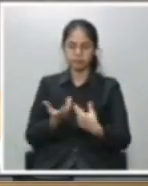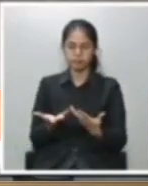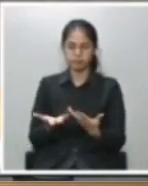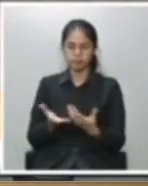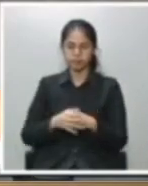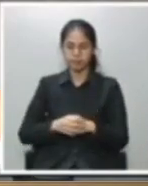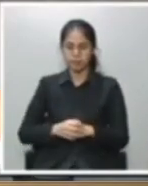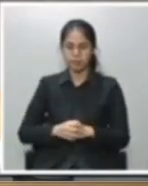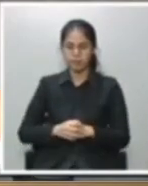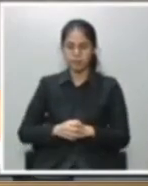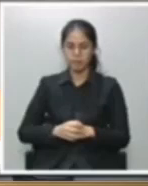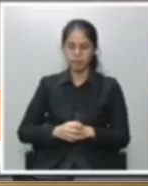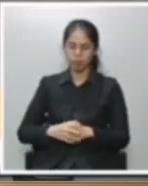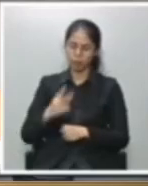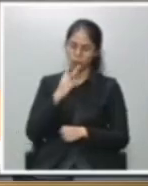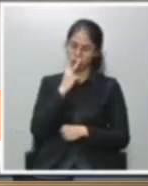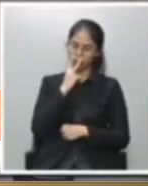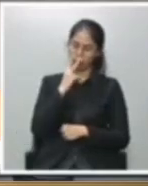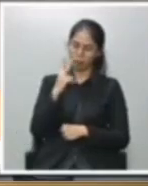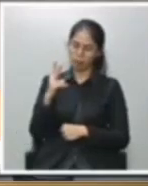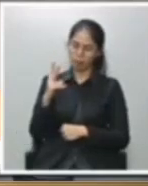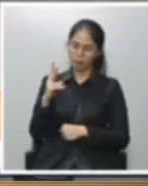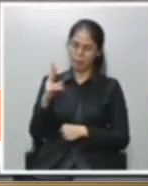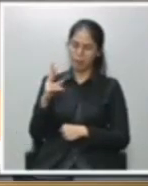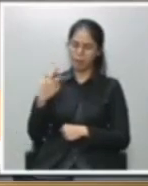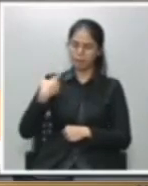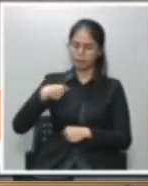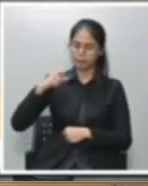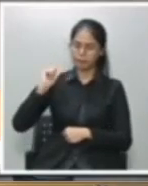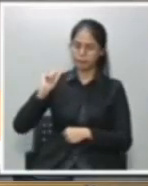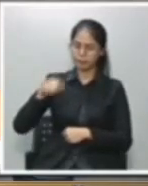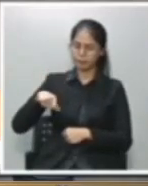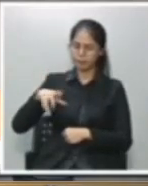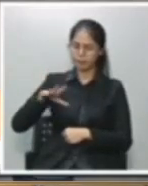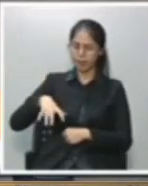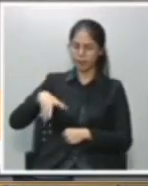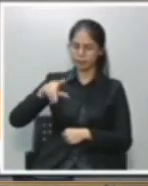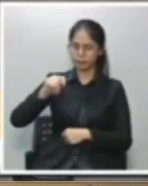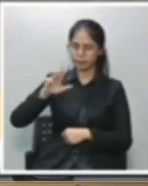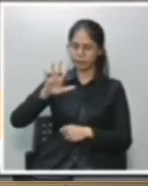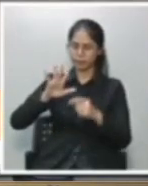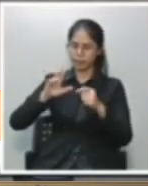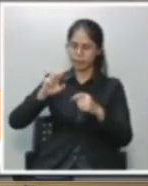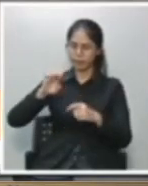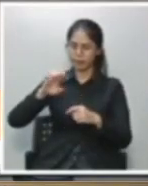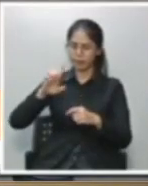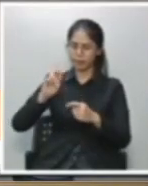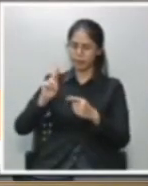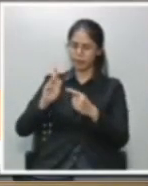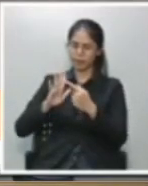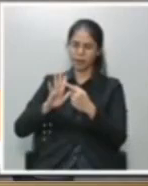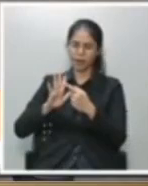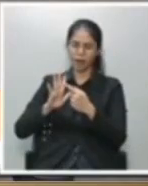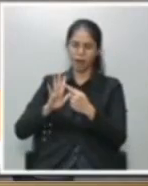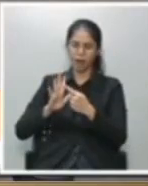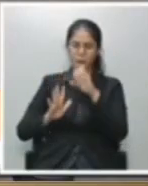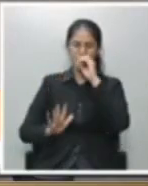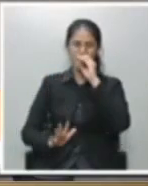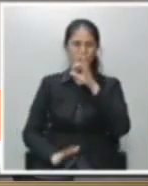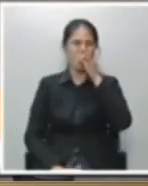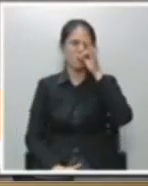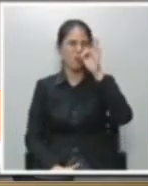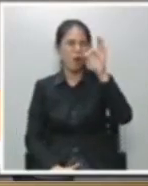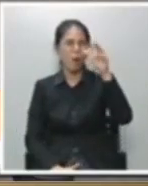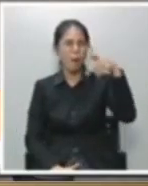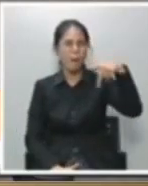ผมเห็นการวางแนวทางของศาลฎีกาไว้ว่าเราไม่สามารถจะฟ้องปปชได้ในที่สุ